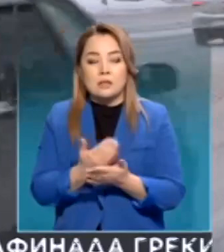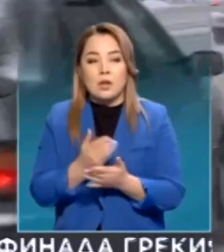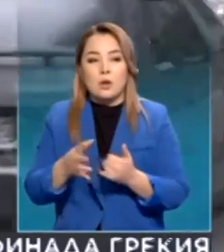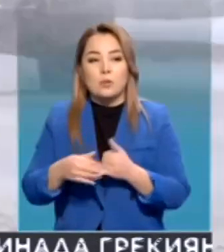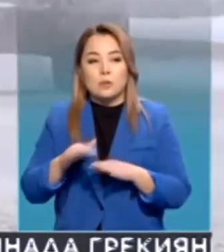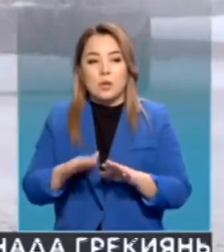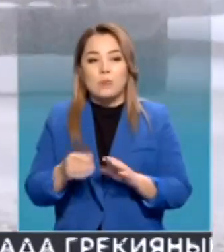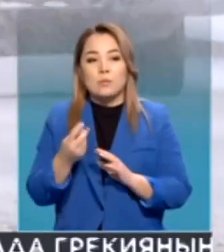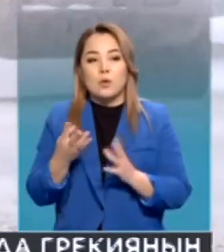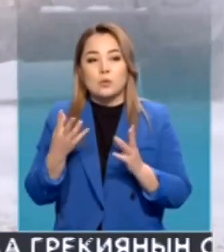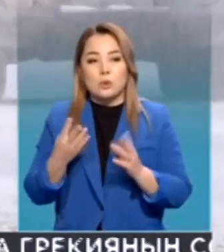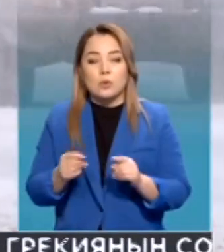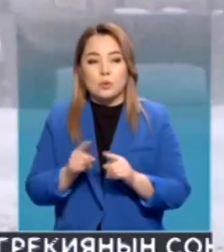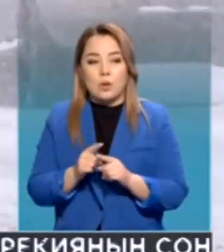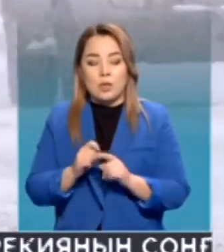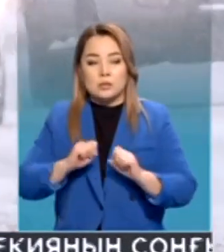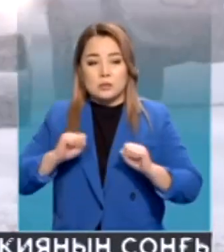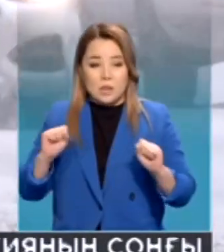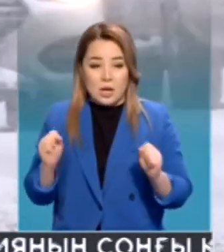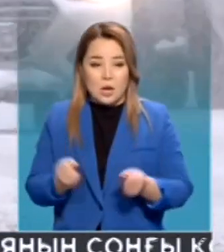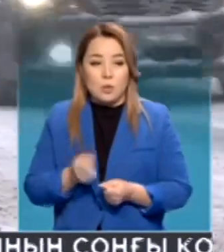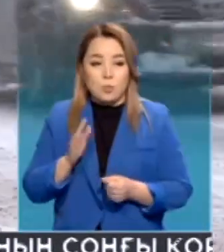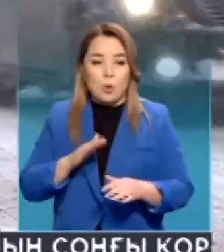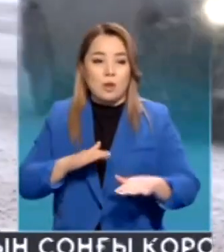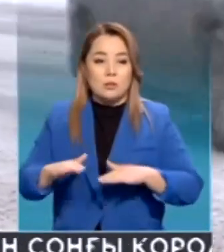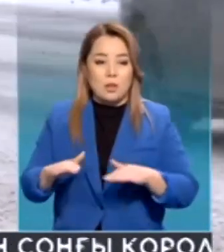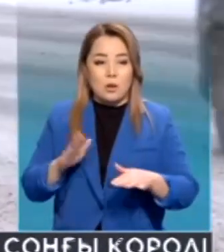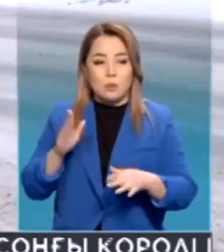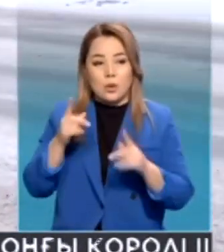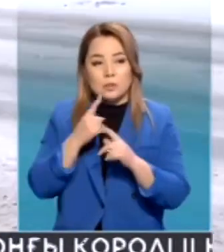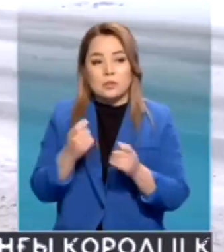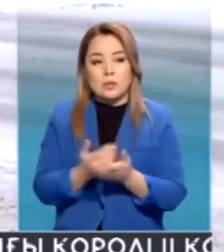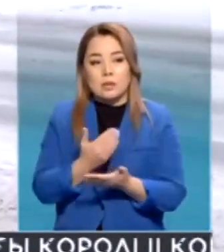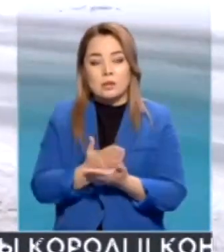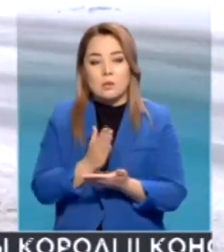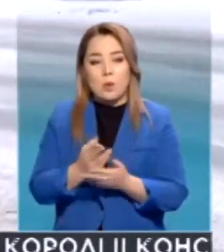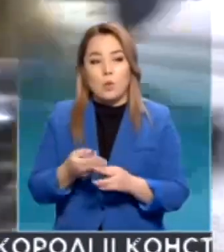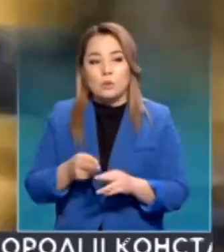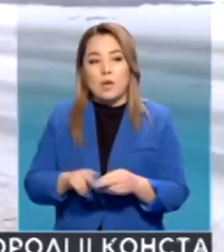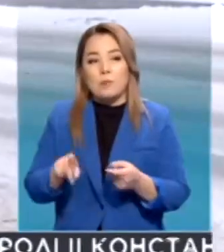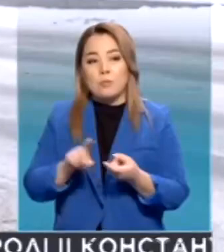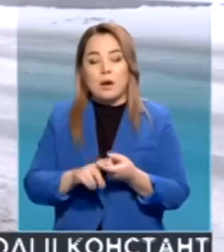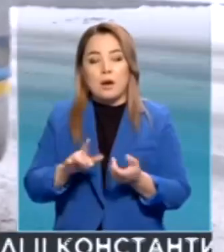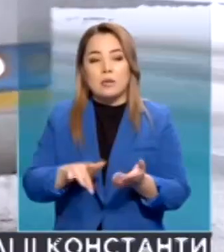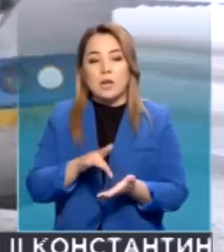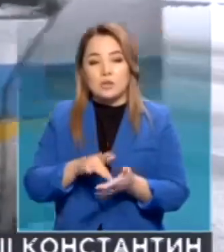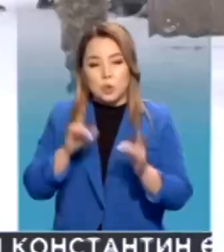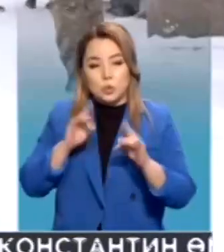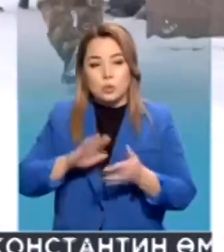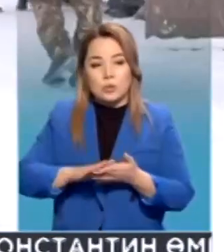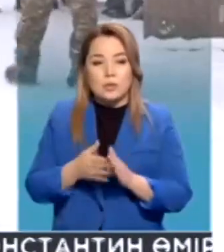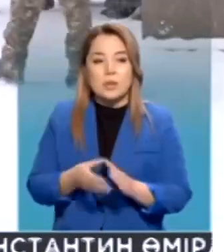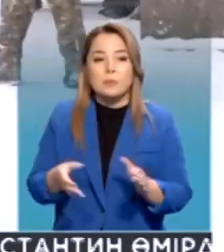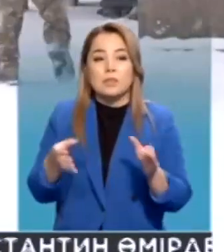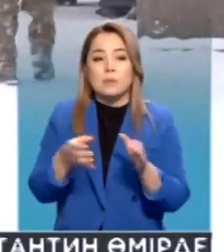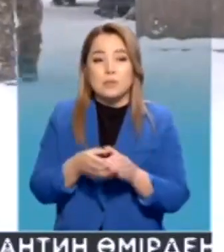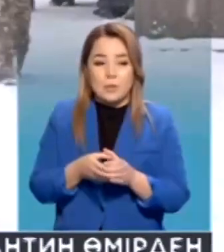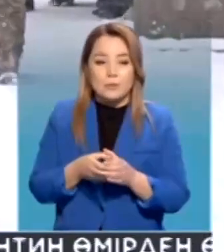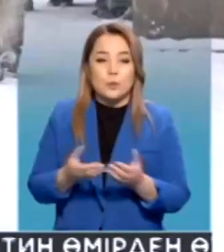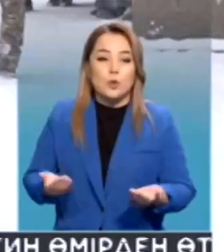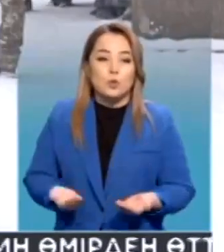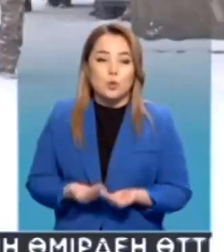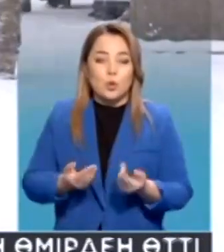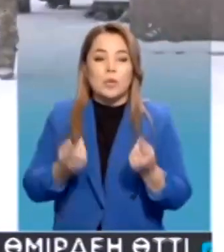өңірде бірнеше күн аяз сақталып, соның салдарынан көктайғақ болады деп күтіліп отыр. Осыған байланысты қалалық төтенше жағдайлар департаменті